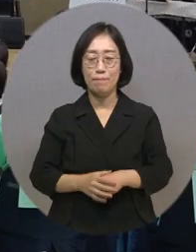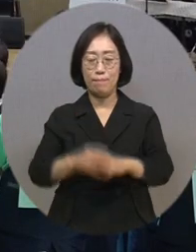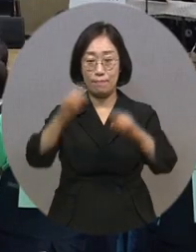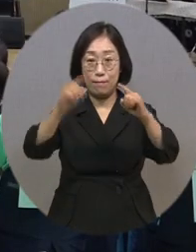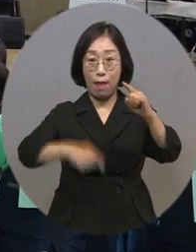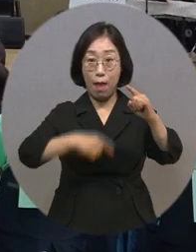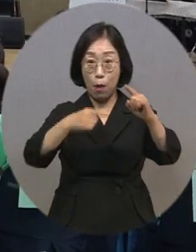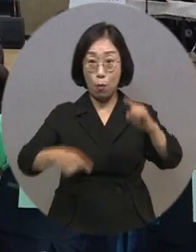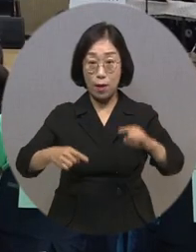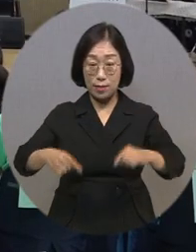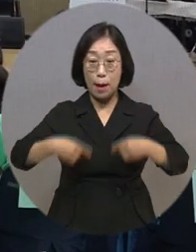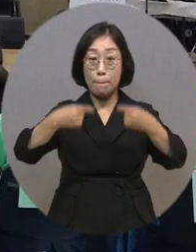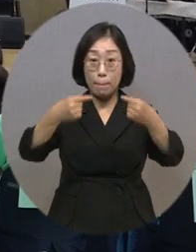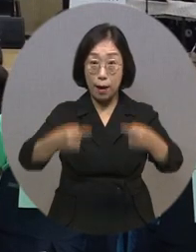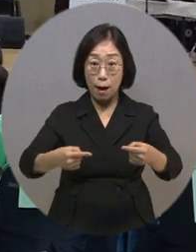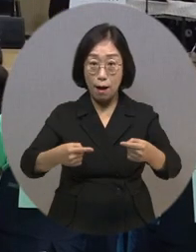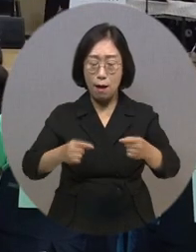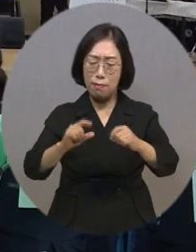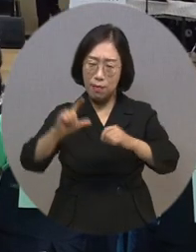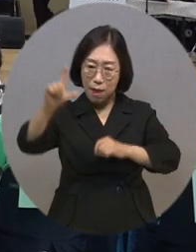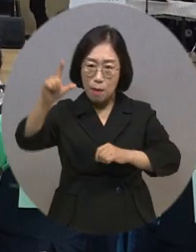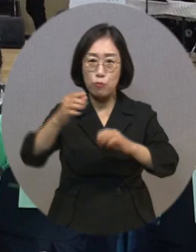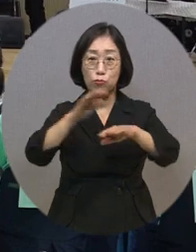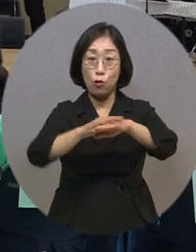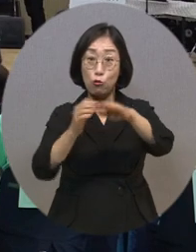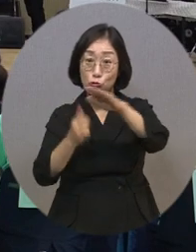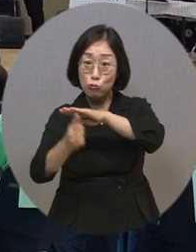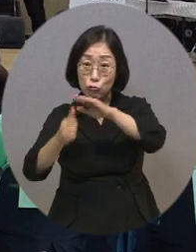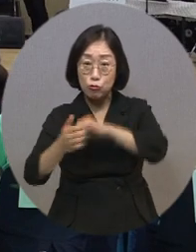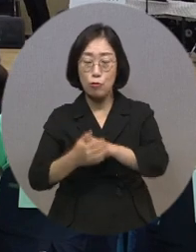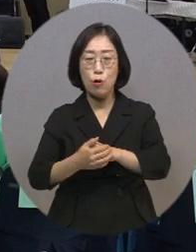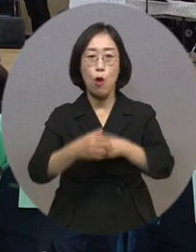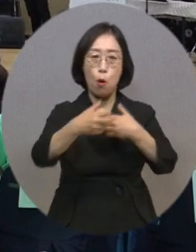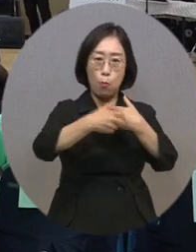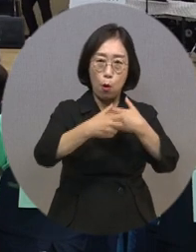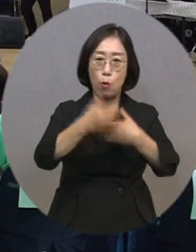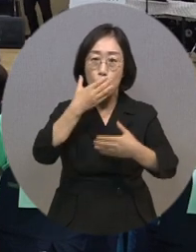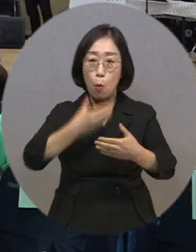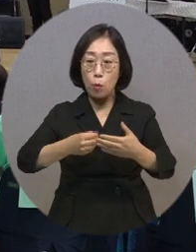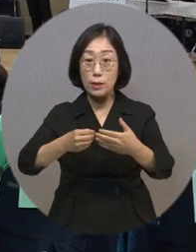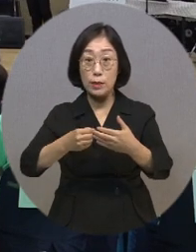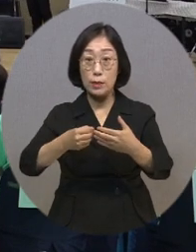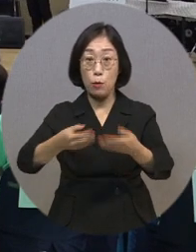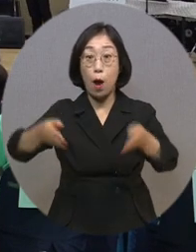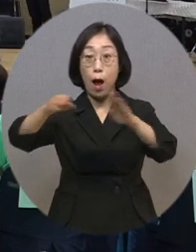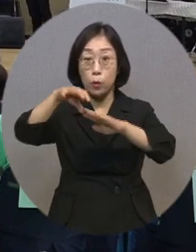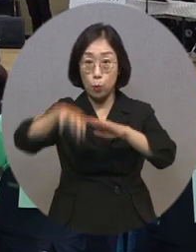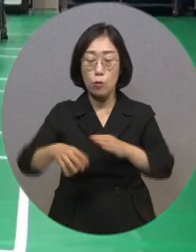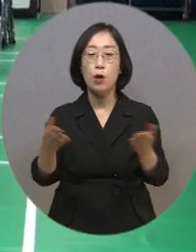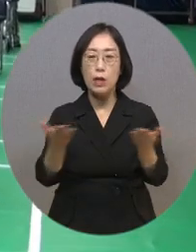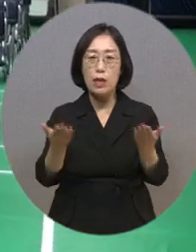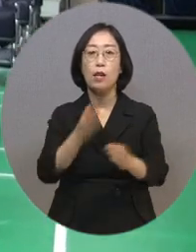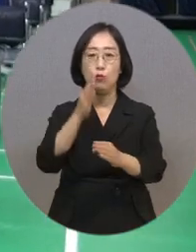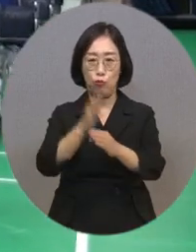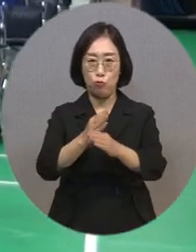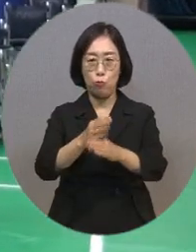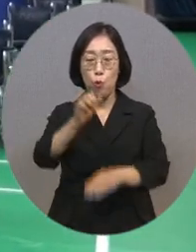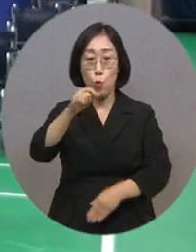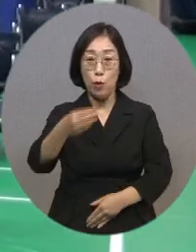참가한 대부분의 선수들은 현재 병원이나 복지관 등에서 휠마스터로 근무하고 있습니다.